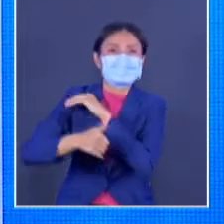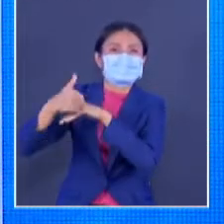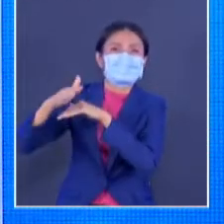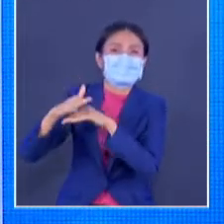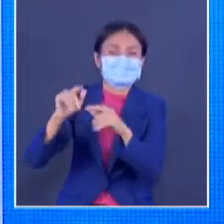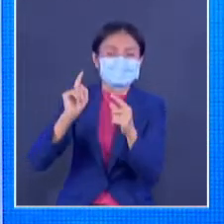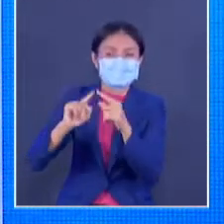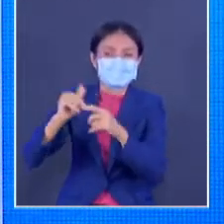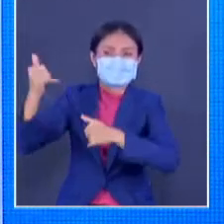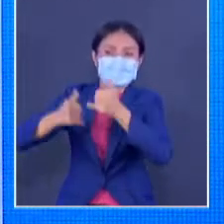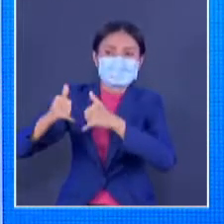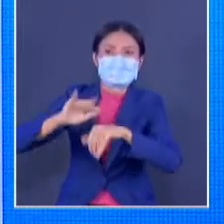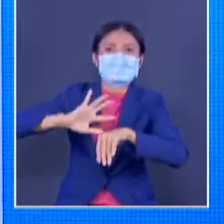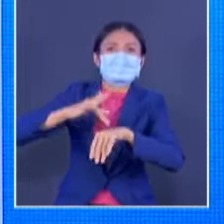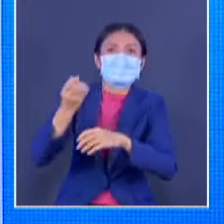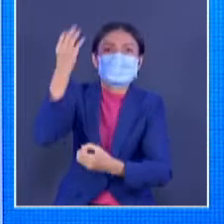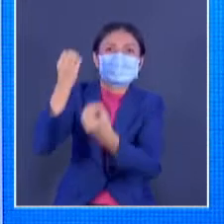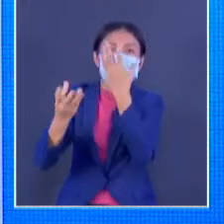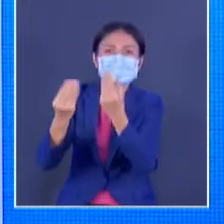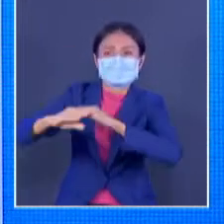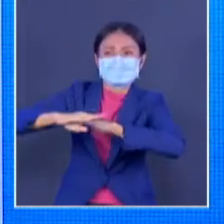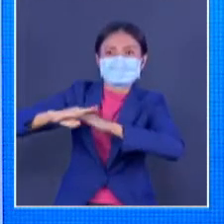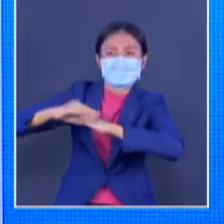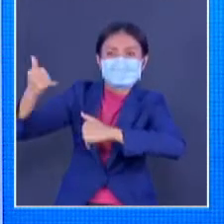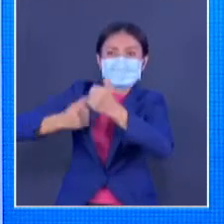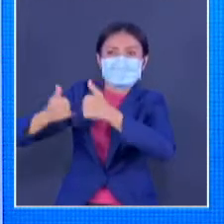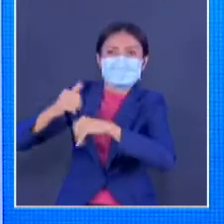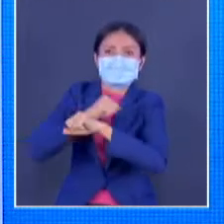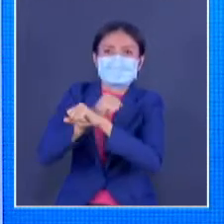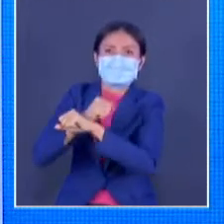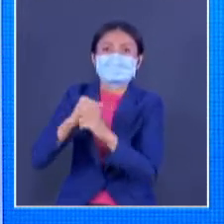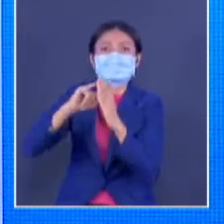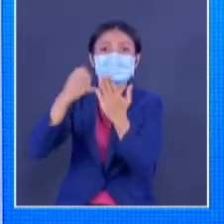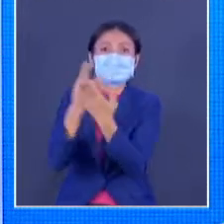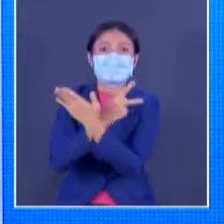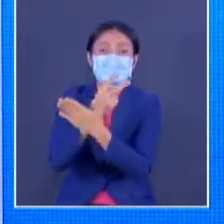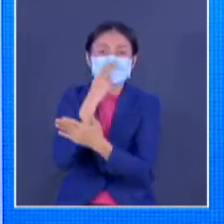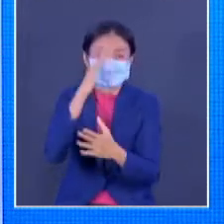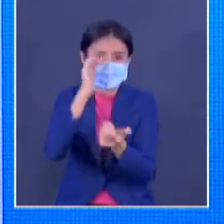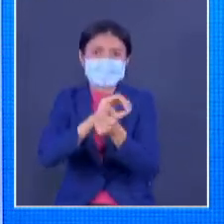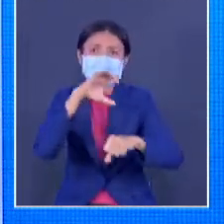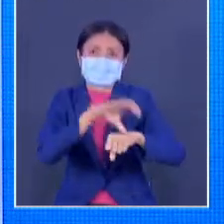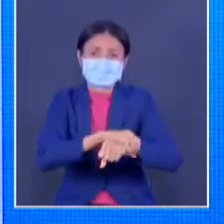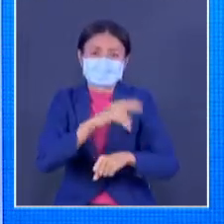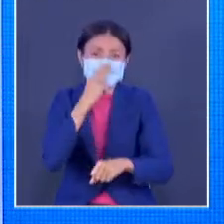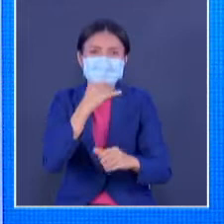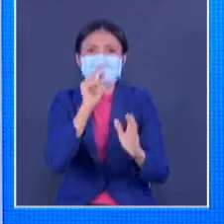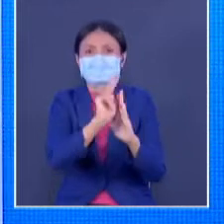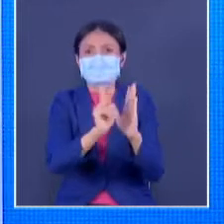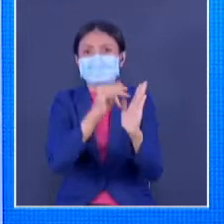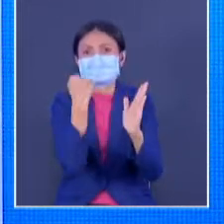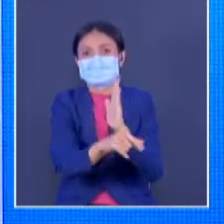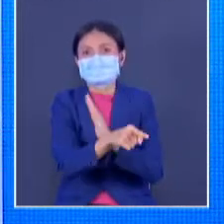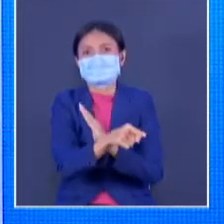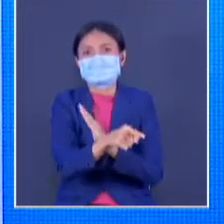แหละครับทางเส้นทางทางธรรมชาติอันนี้ที่กาญจนบุรีตำรวจไปสกัดจับได้อีกแล้วนะครับเป็นแรงงานเข้าเมืองอย่างผิดกฎหมายค